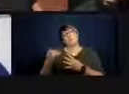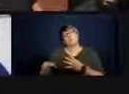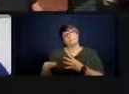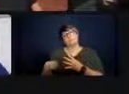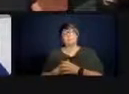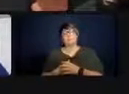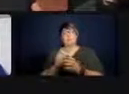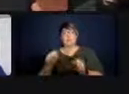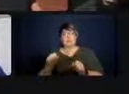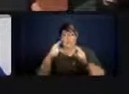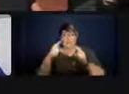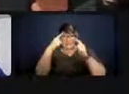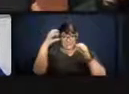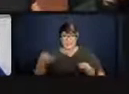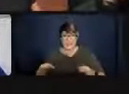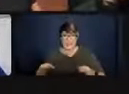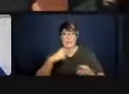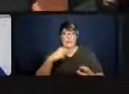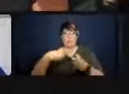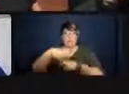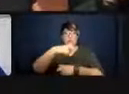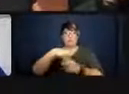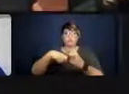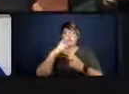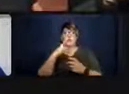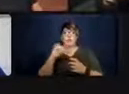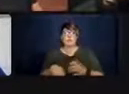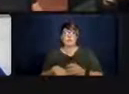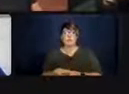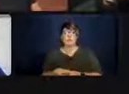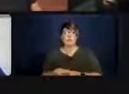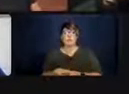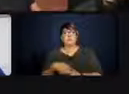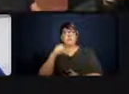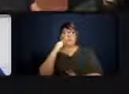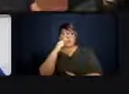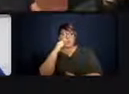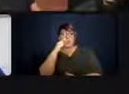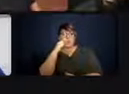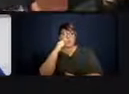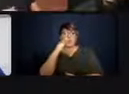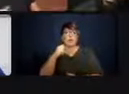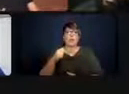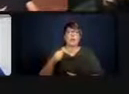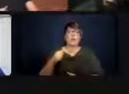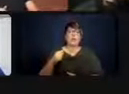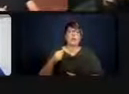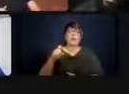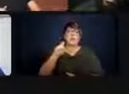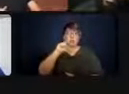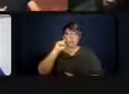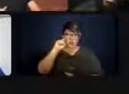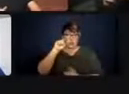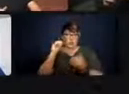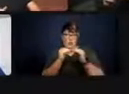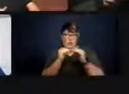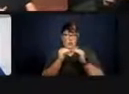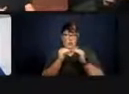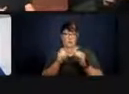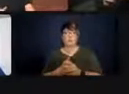صلة باختيار طبعا مساراتهم، الطلبة لديهم الفرصة لاختيار